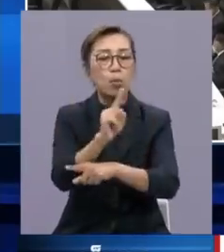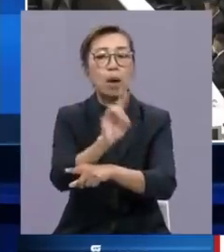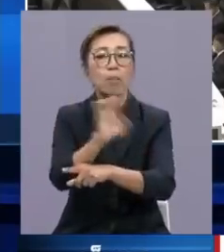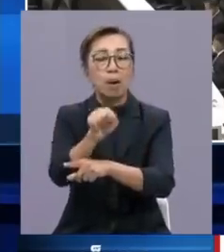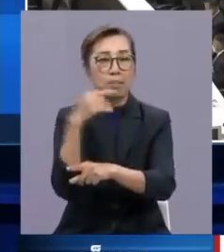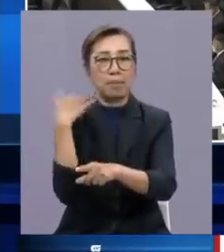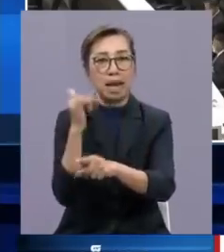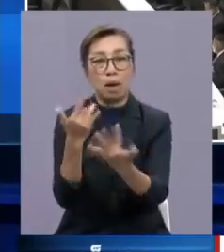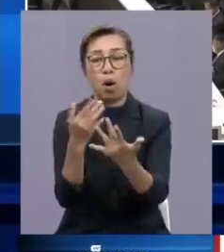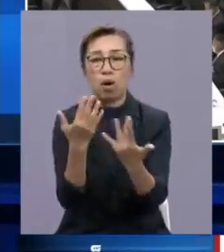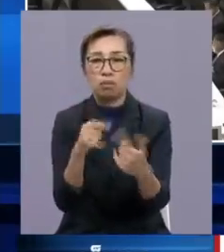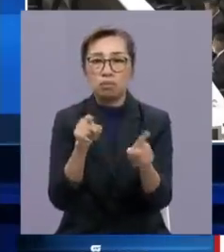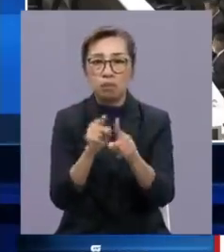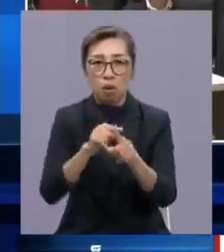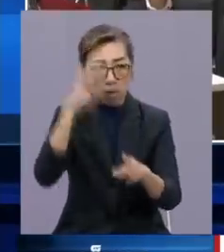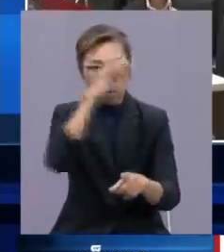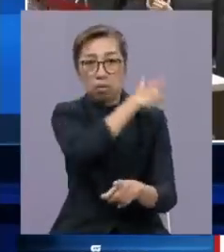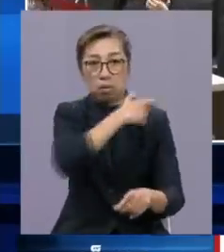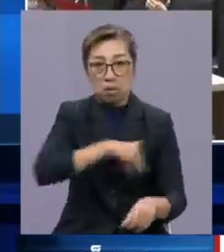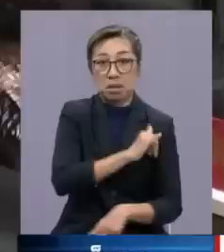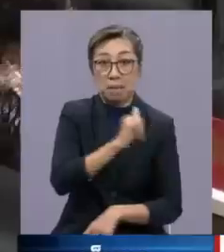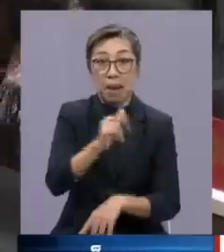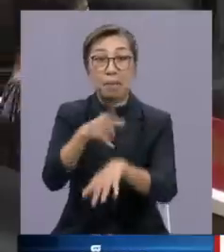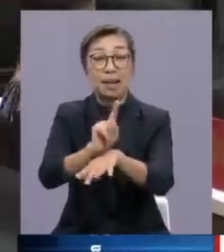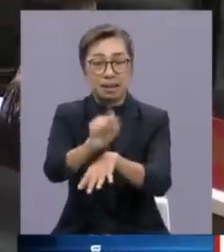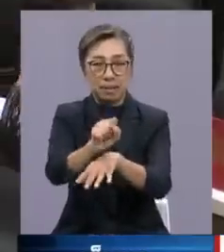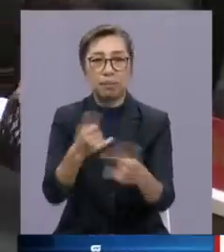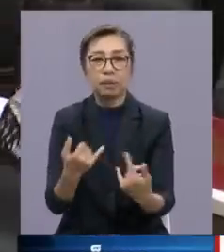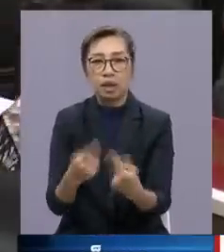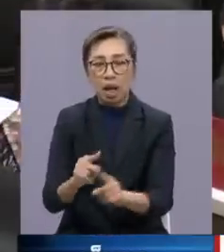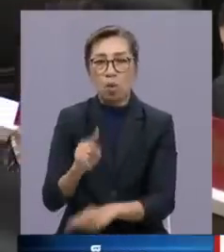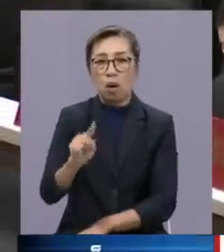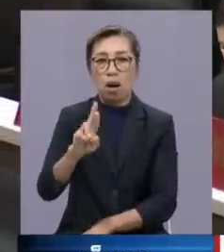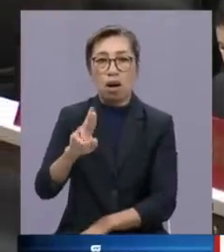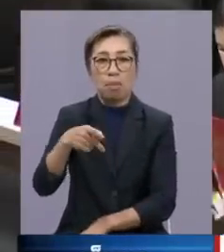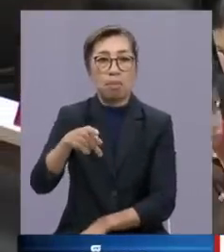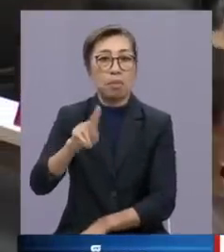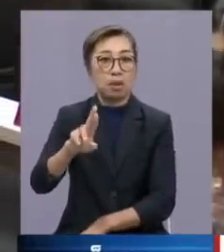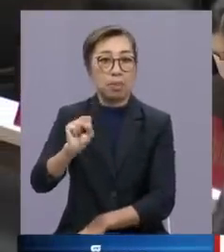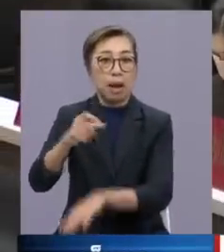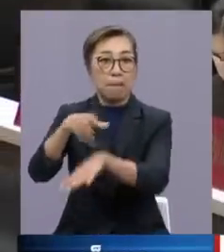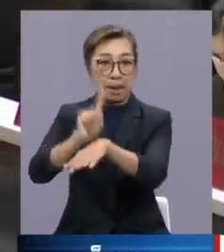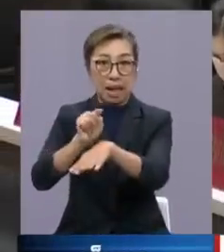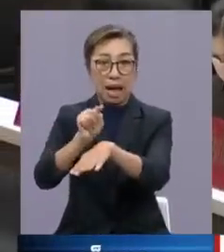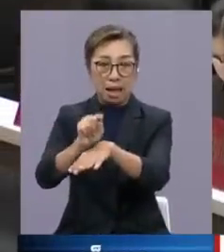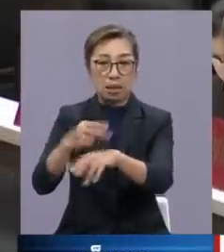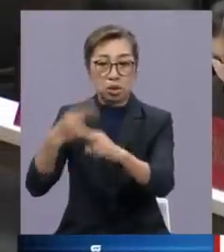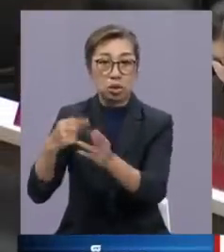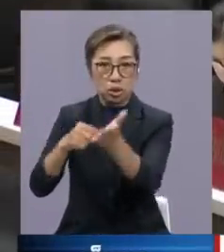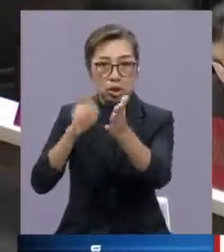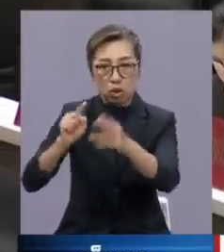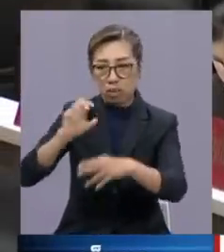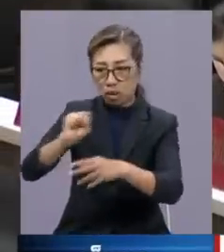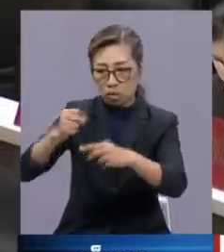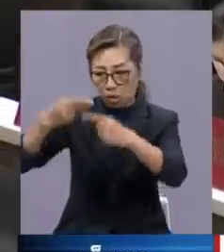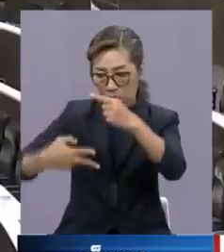าไว้เพราะคุณไพศาลเขียนว่าการเสนอชื่อประธานสภาต้องมีส.ส.รับรอง20คนแล้วก็เขียนชื่อว่าผู้